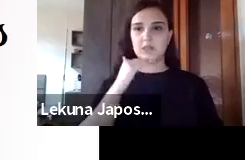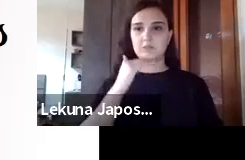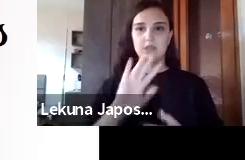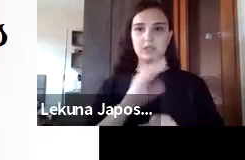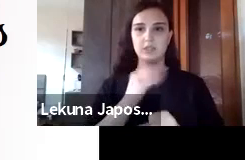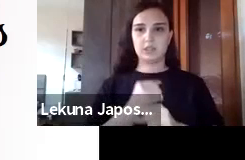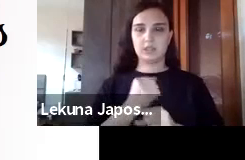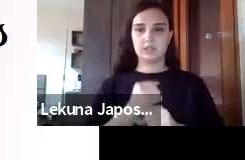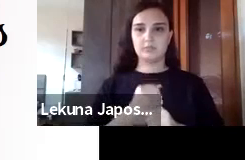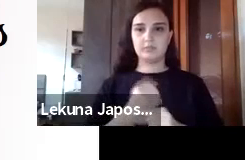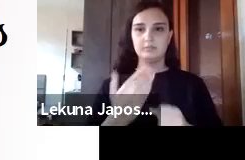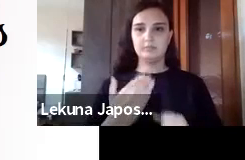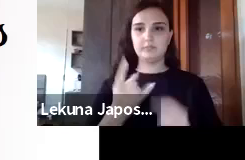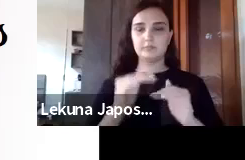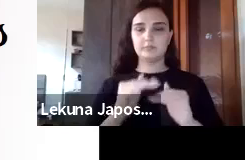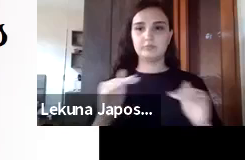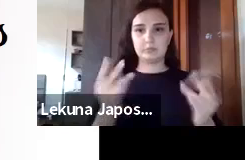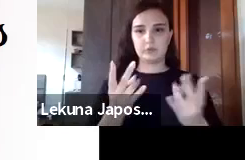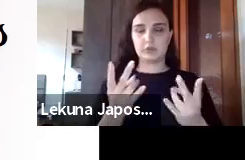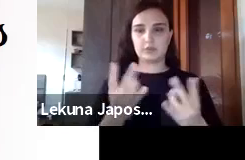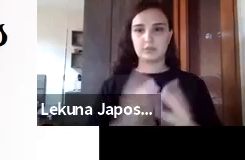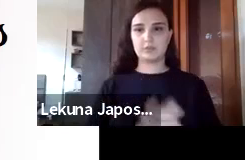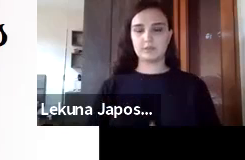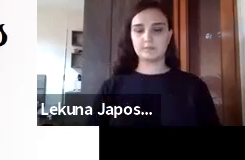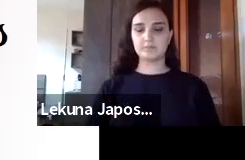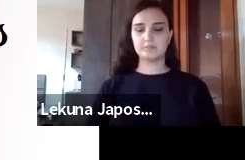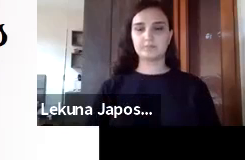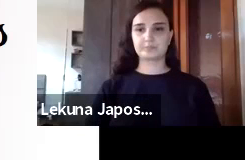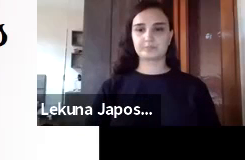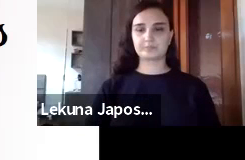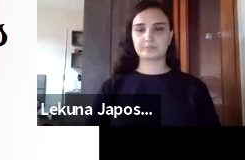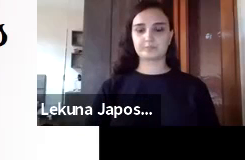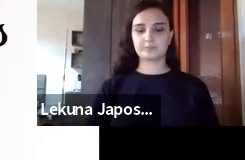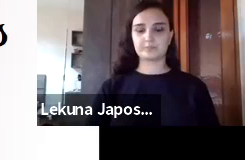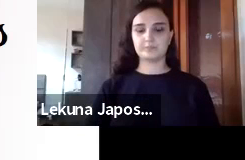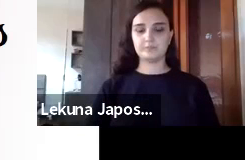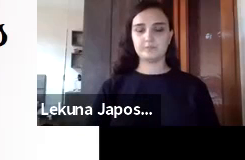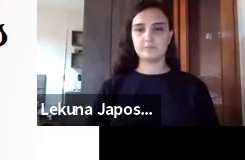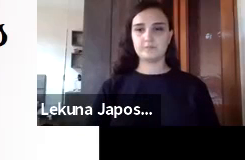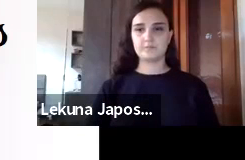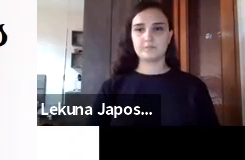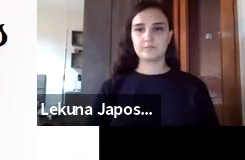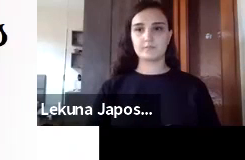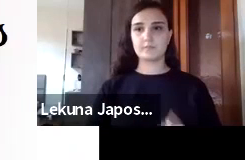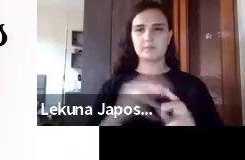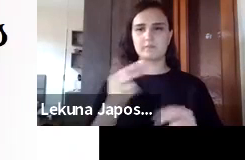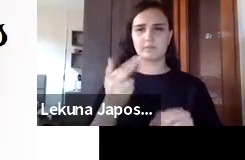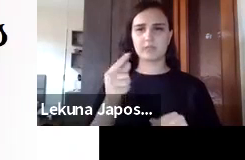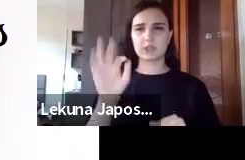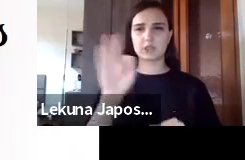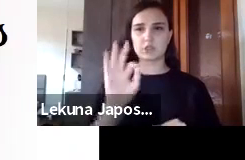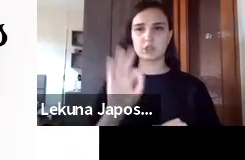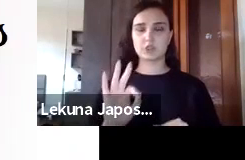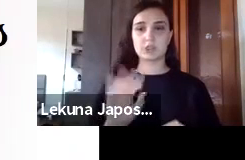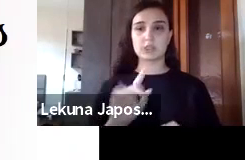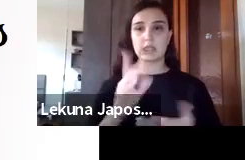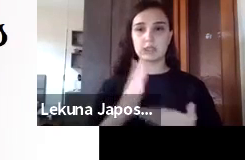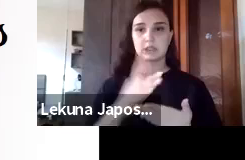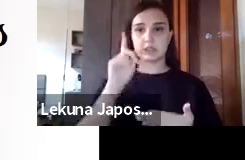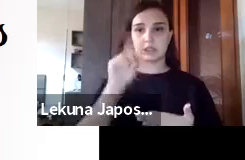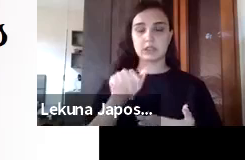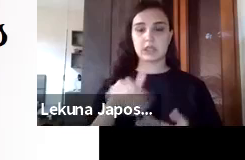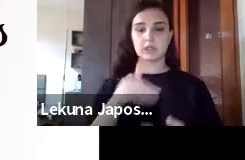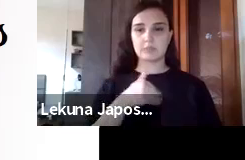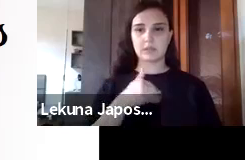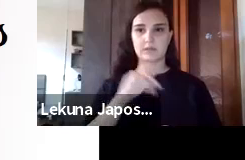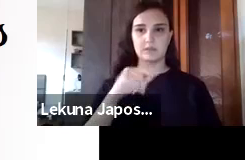რაც ბავშვებს სჭირდება. კი, ეს ხშირი არის და იცით რა არის კიდევ, აი აქ მინდა